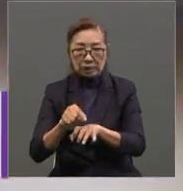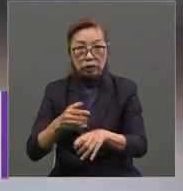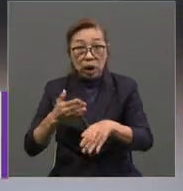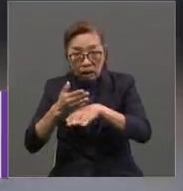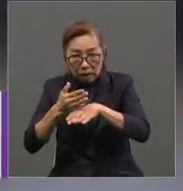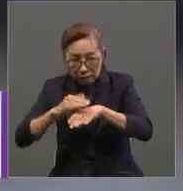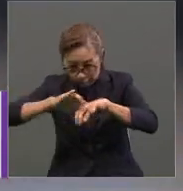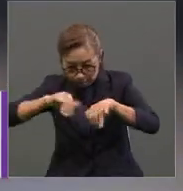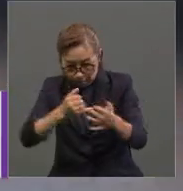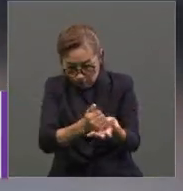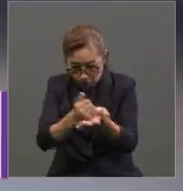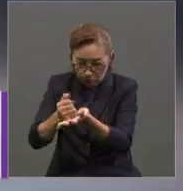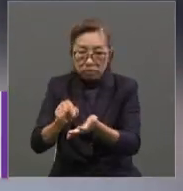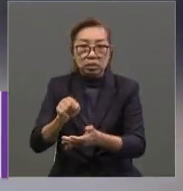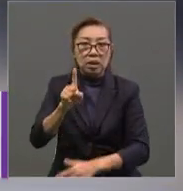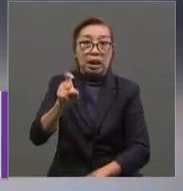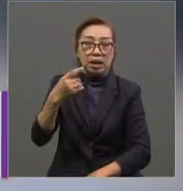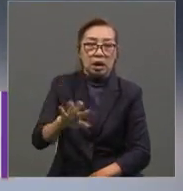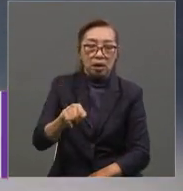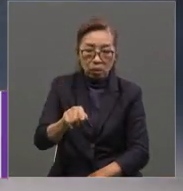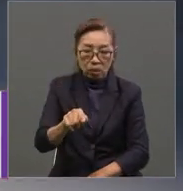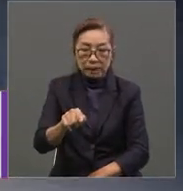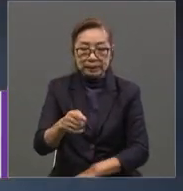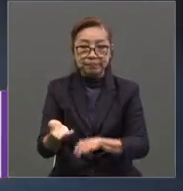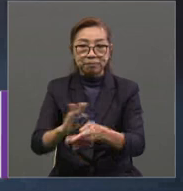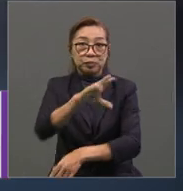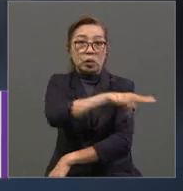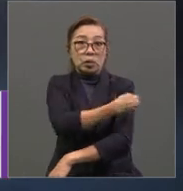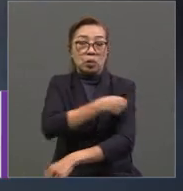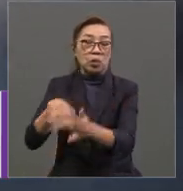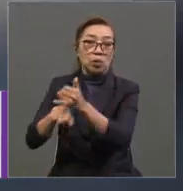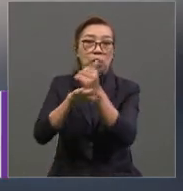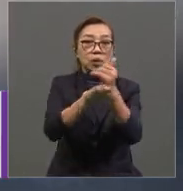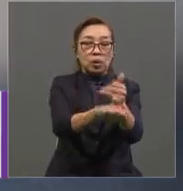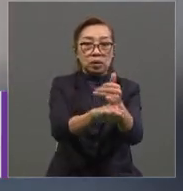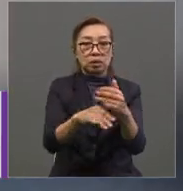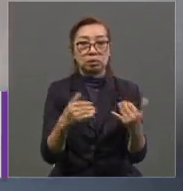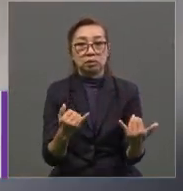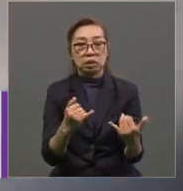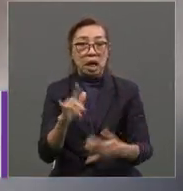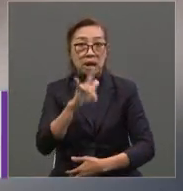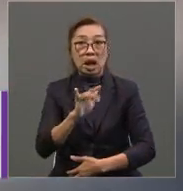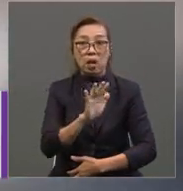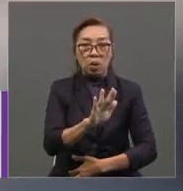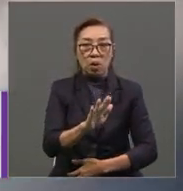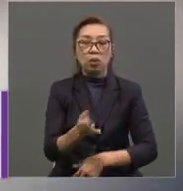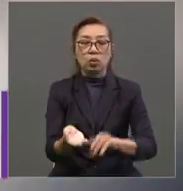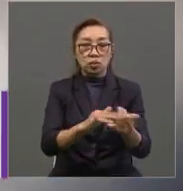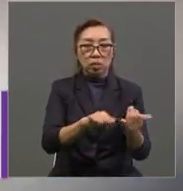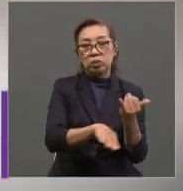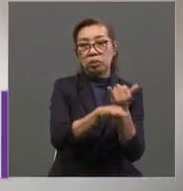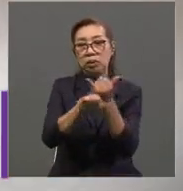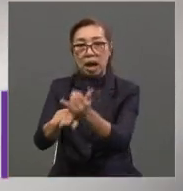เครื่องตัดถ่างนำร่างออกมาพบว่าเสียชีวิตแล้วก่อนนำร่างทรงโรงพยาบาลบึงโขงหลงล่าสุดนั้นญาติมารับศพกลับไป